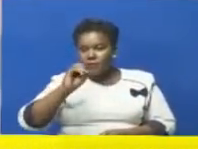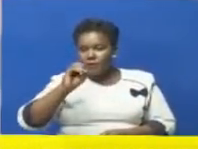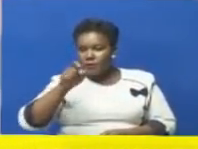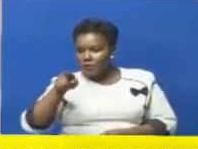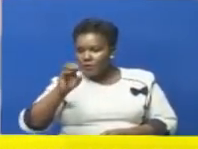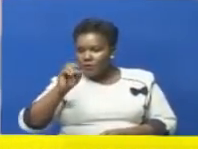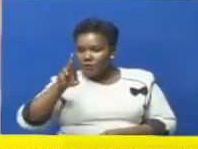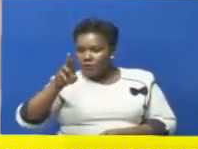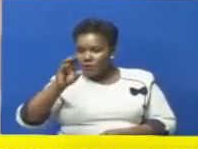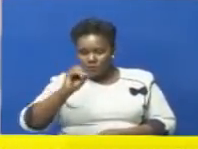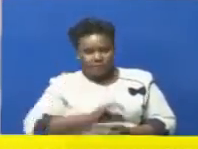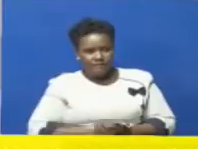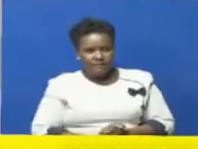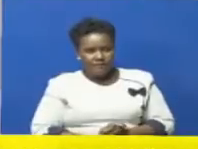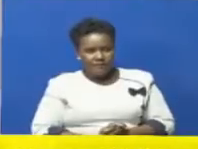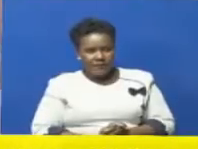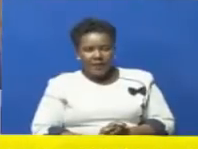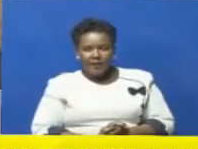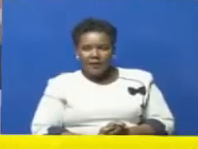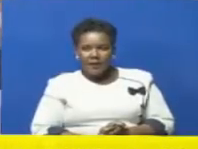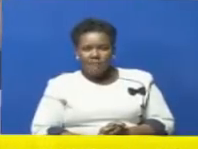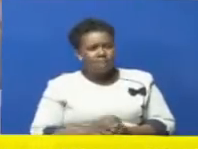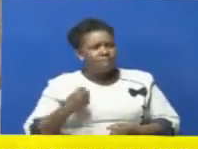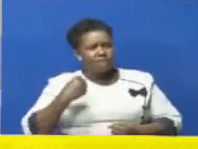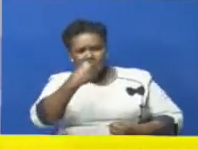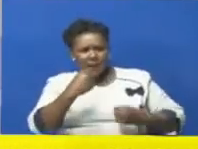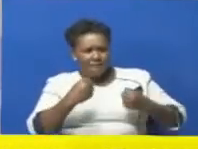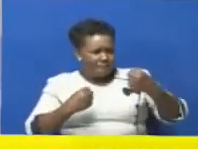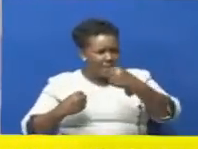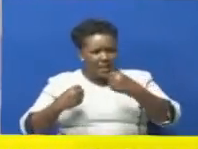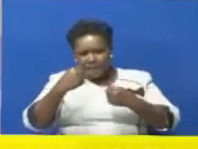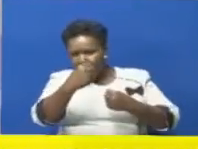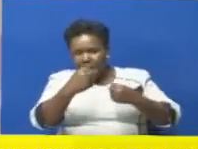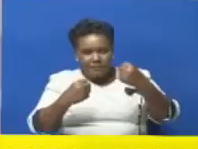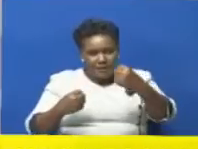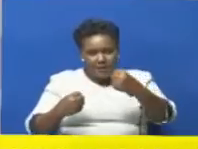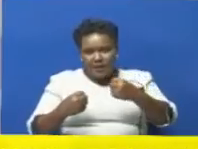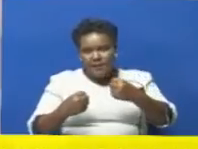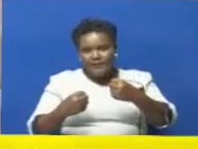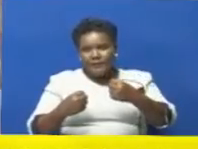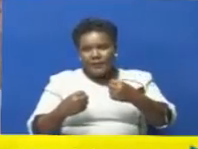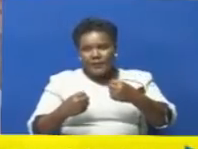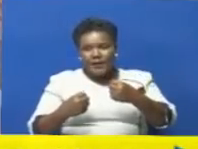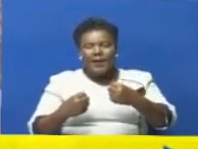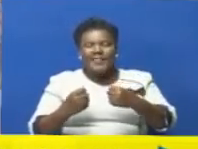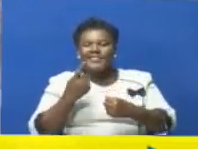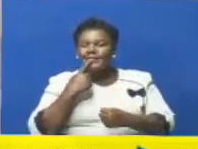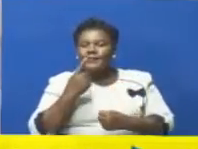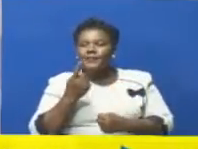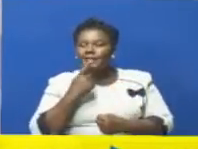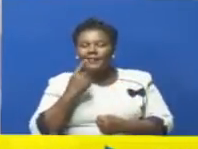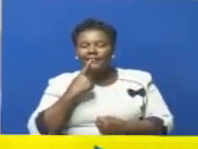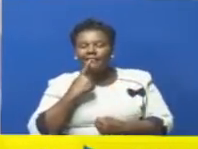Mkuyuni, kwa kumshambulia katika sehemu mbalimbali za mwili wake na kuweza kumng'oa jino.